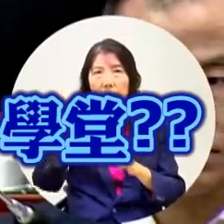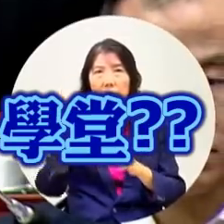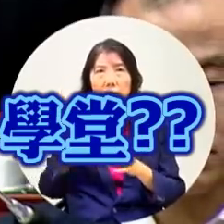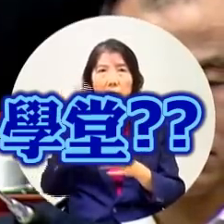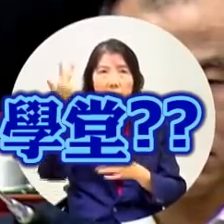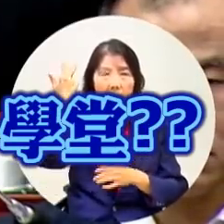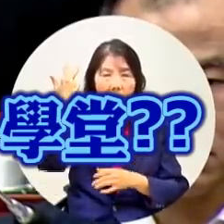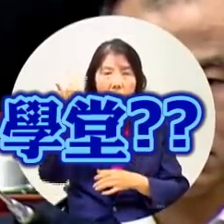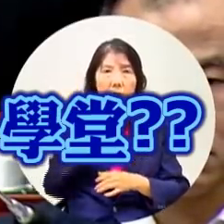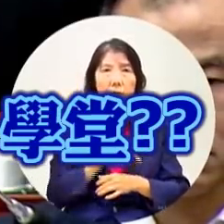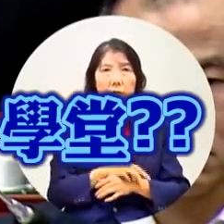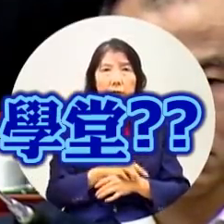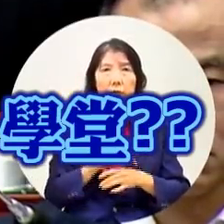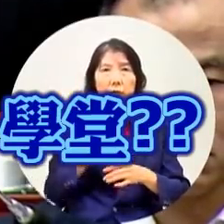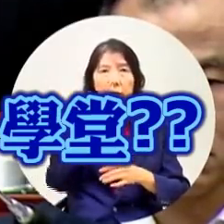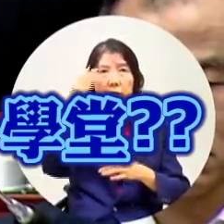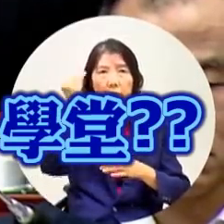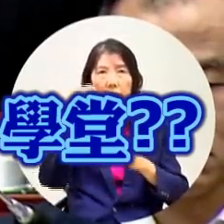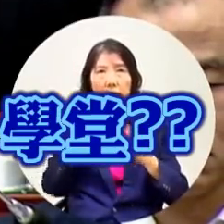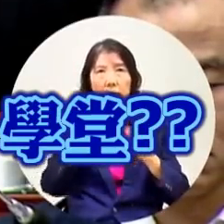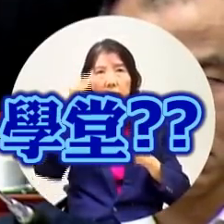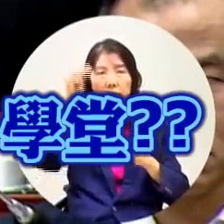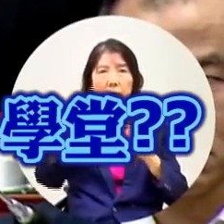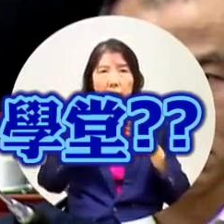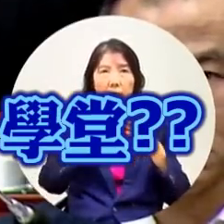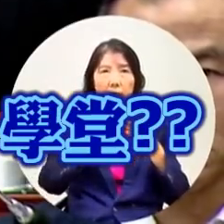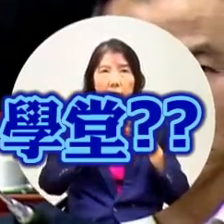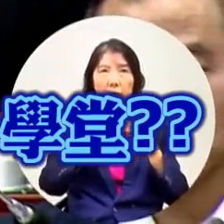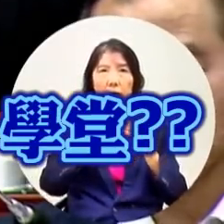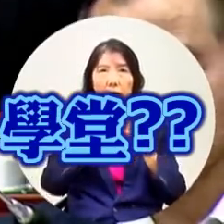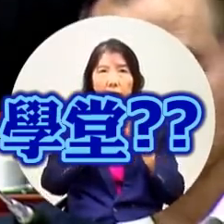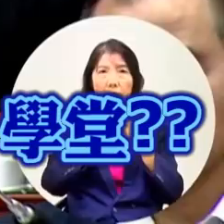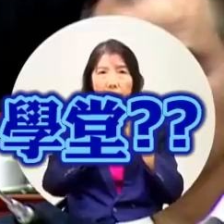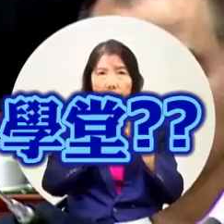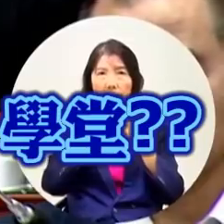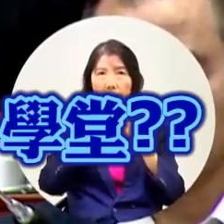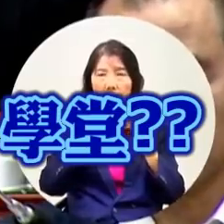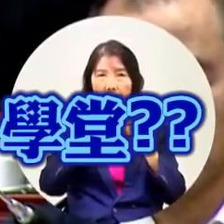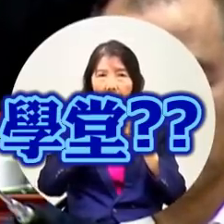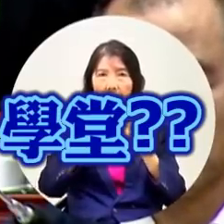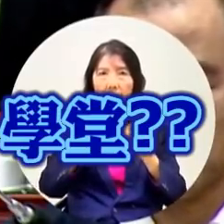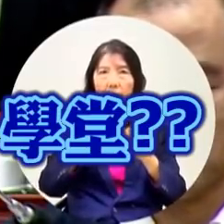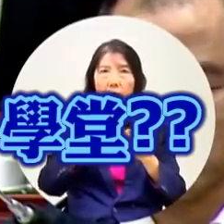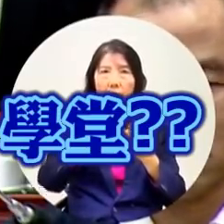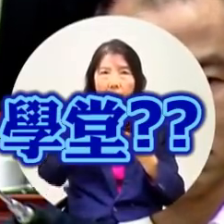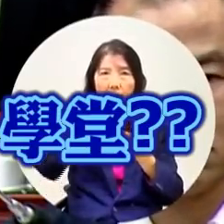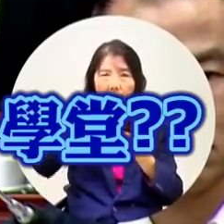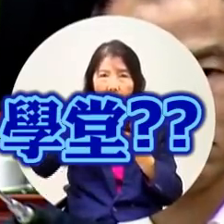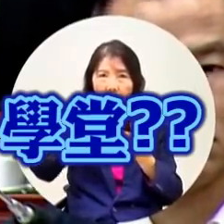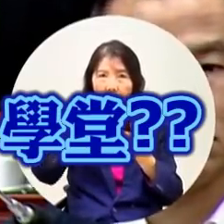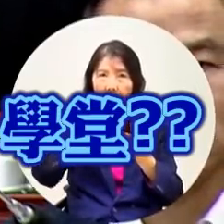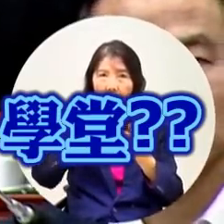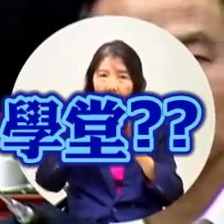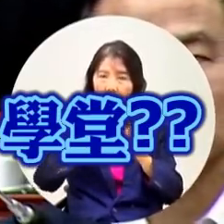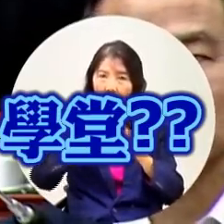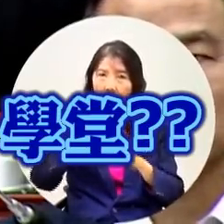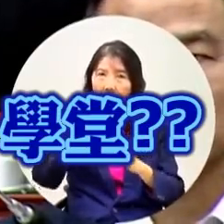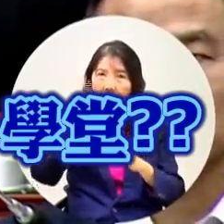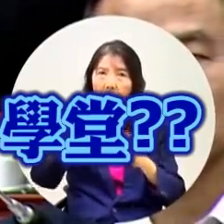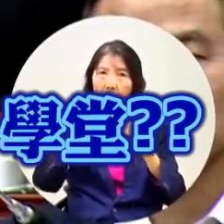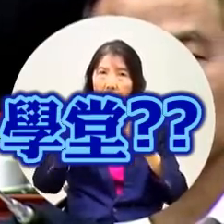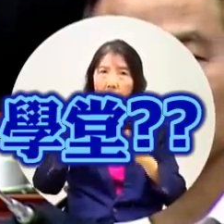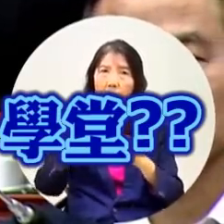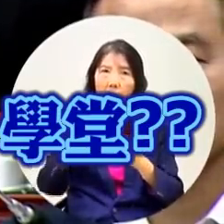拜观光局高主秘有没有协调，有没有讨论什么版税，但是千万不要忘记了，上个礼